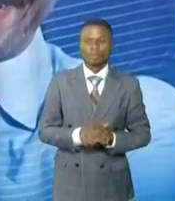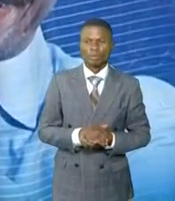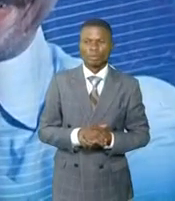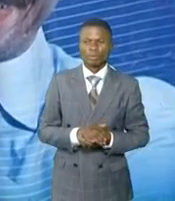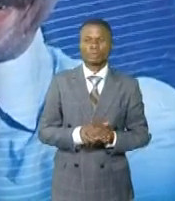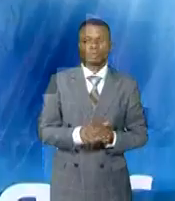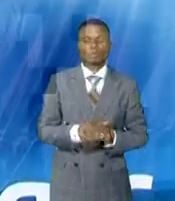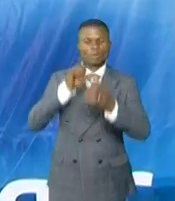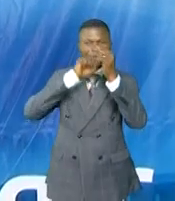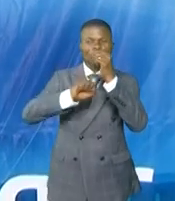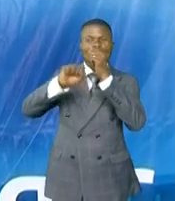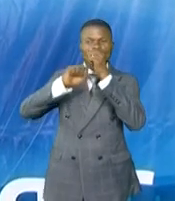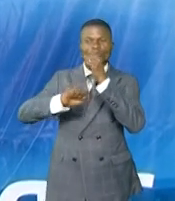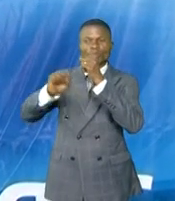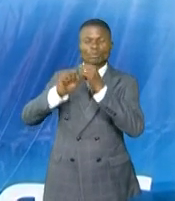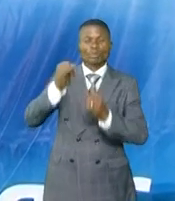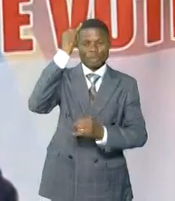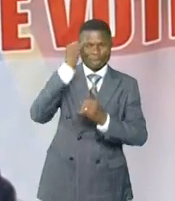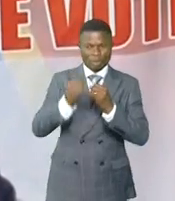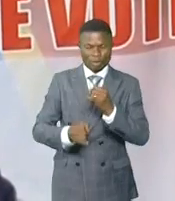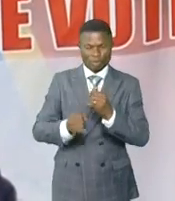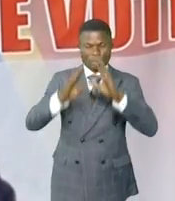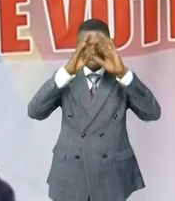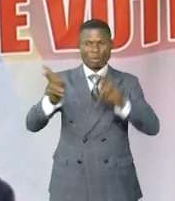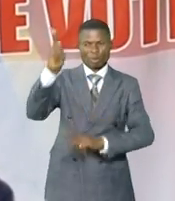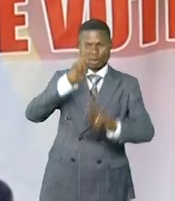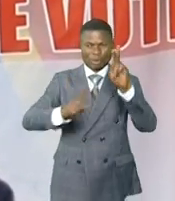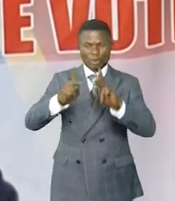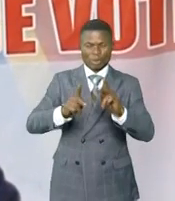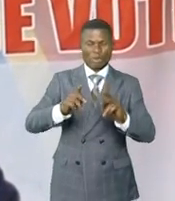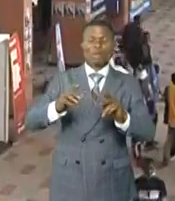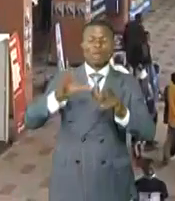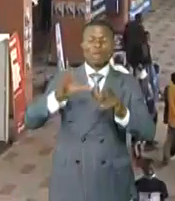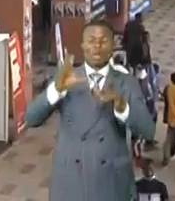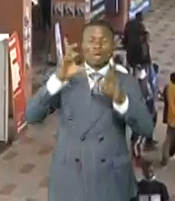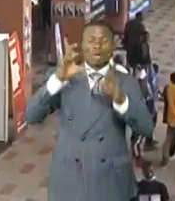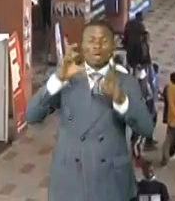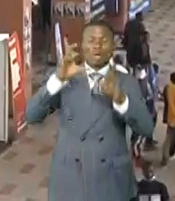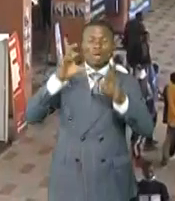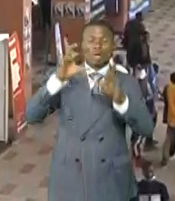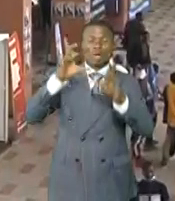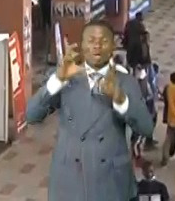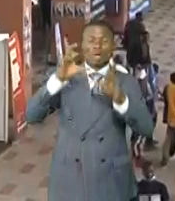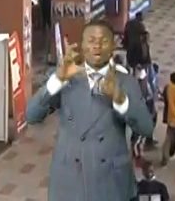des campagnes électorales. Clôture et mur du palais du peuple, que des effigies des candidats. La plénière dit